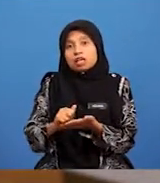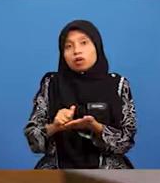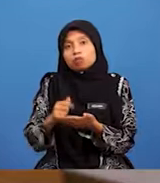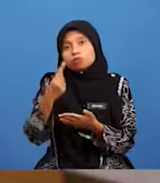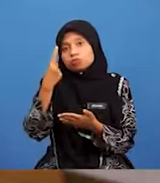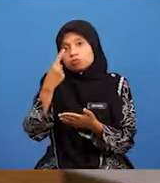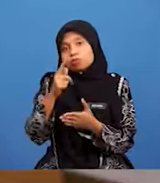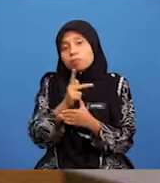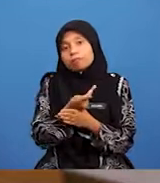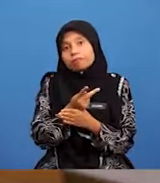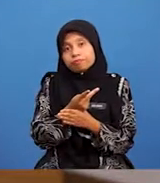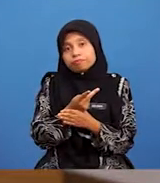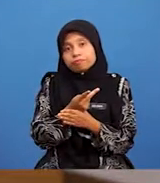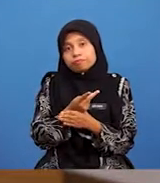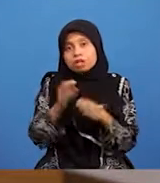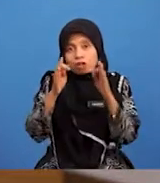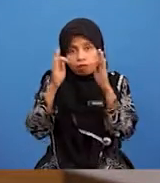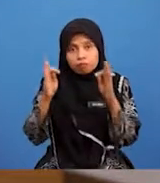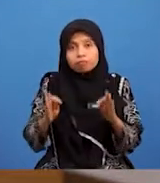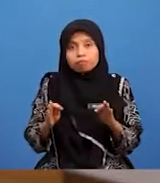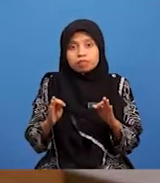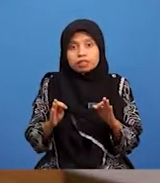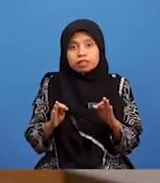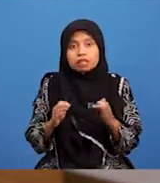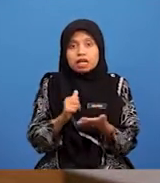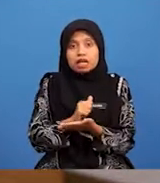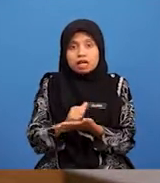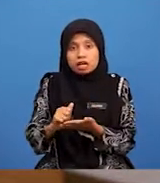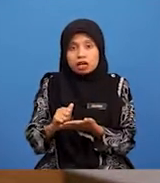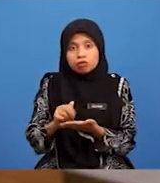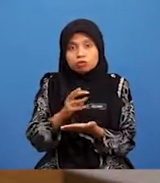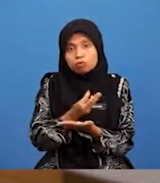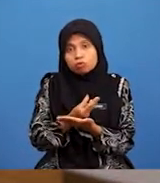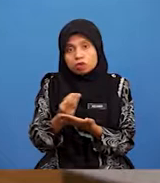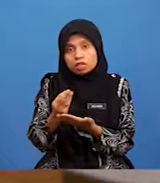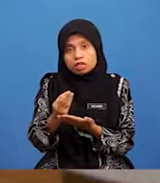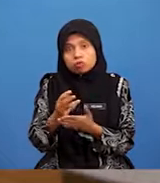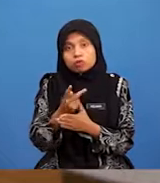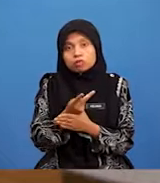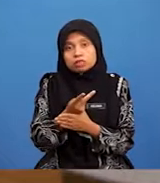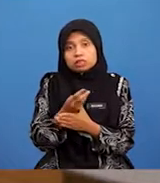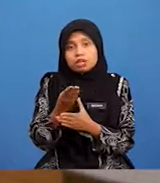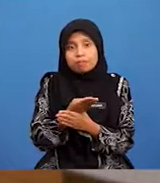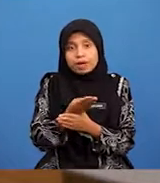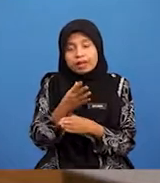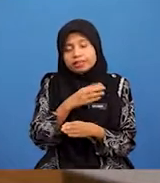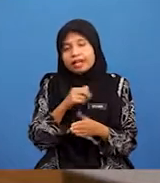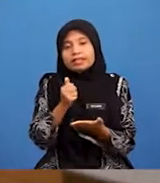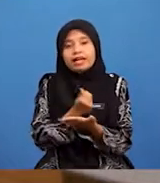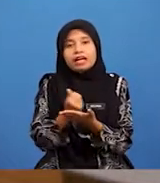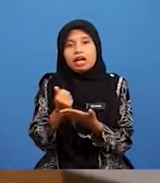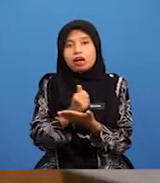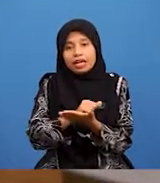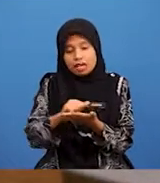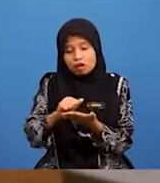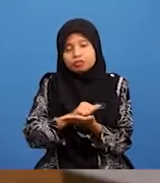perkongsian. Format akaun realisasi, akaun modal perkongsi, akaun bank dan akaun-akaun lain yang berkaitan saya